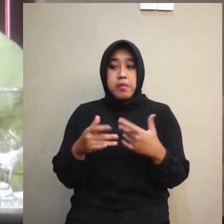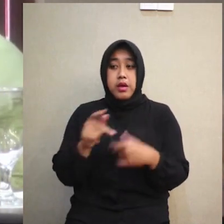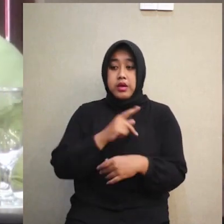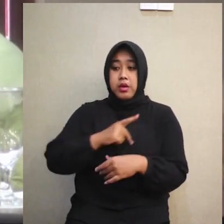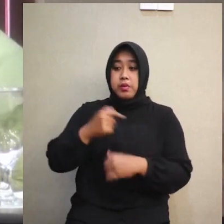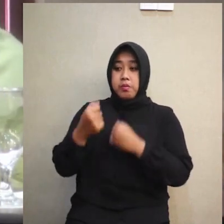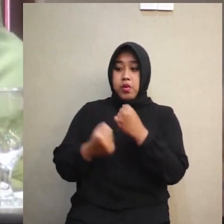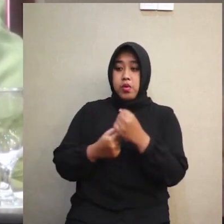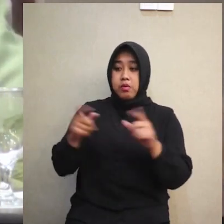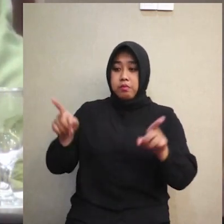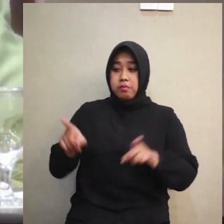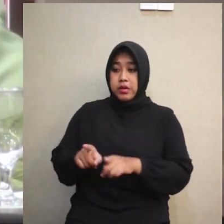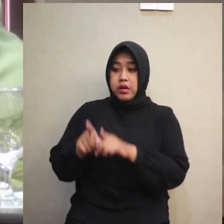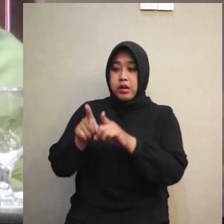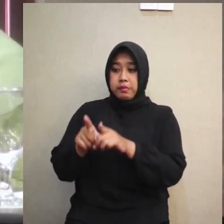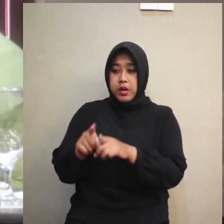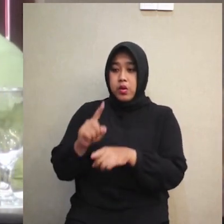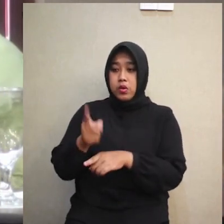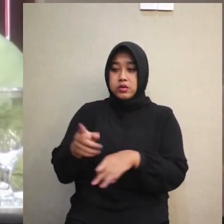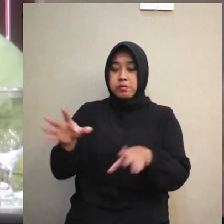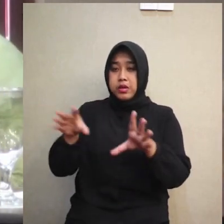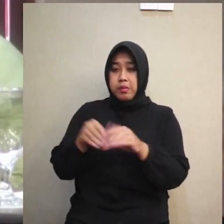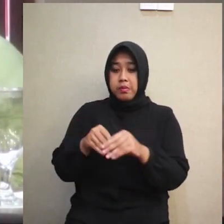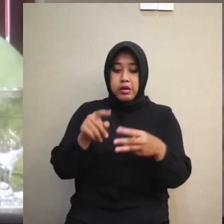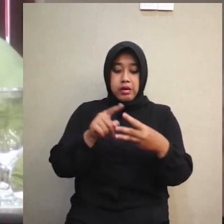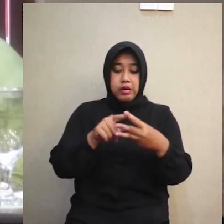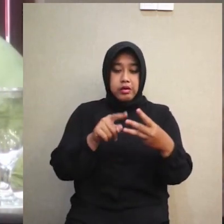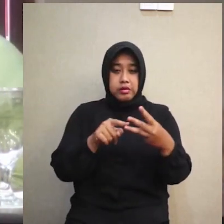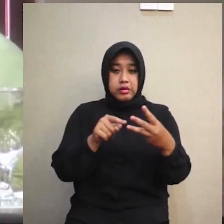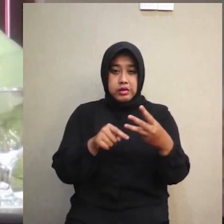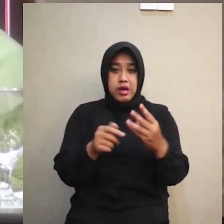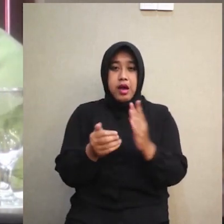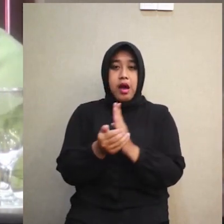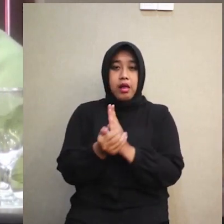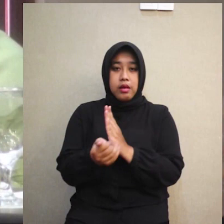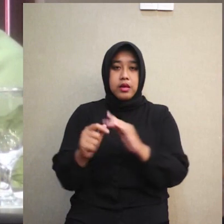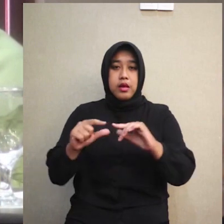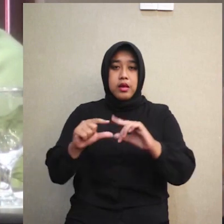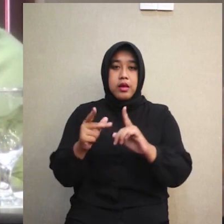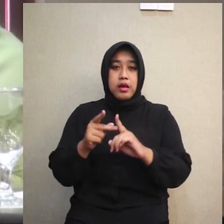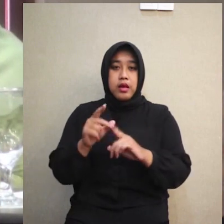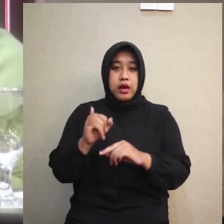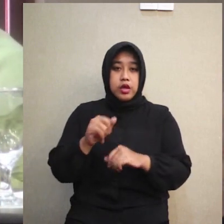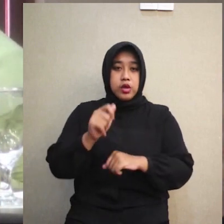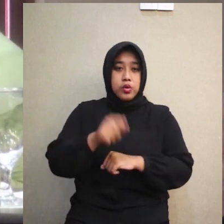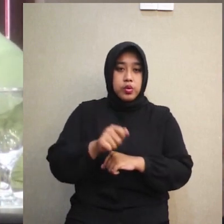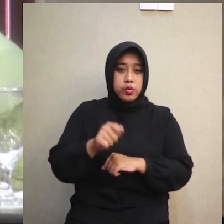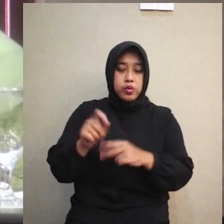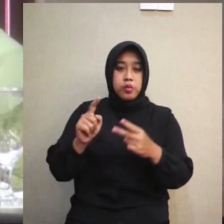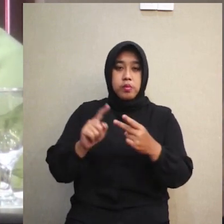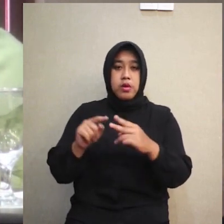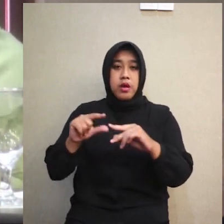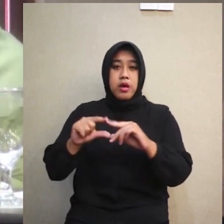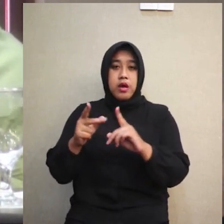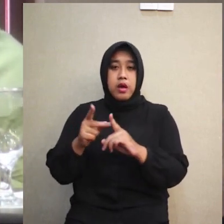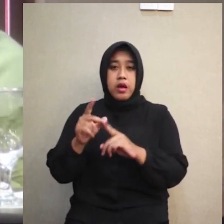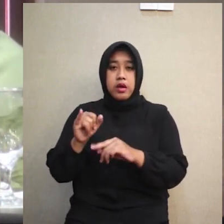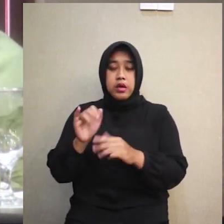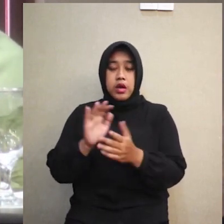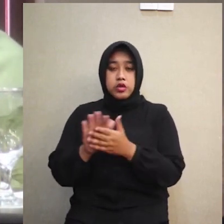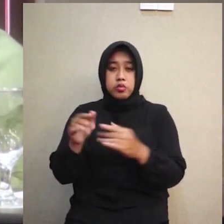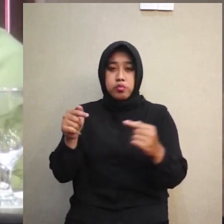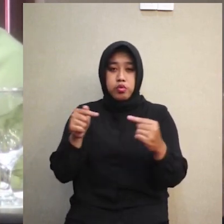kalau melakukan pendampingan setidaknya melibatkan A3 di unsur ahli di sana satu ahli hukum 2 ahli yang berhubungan dengan